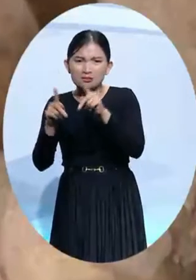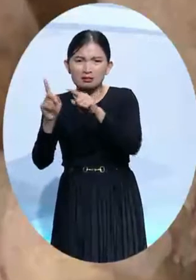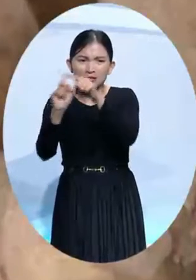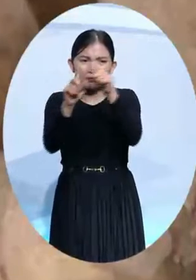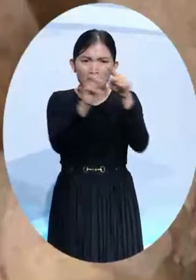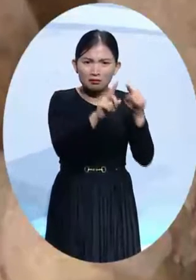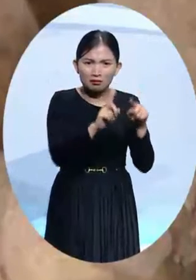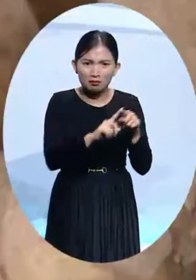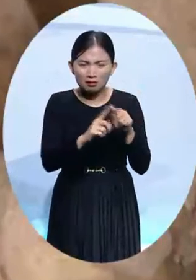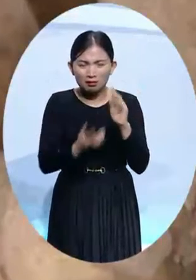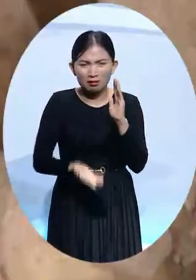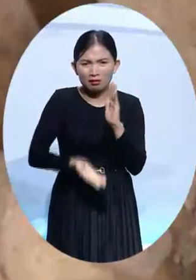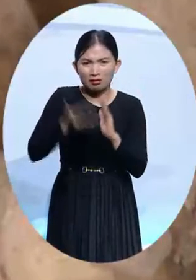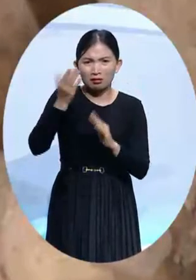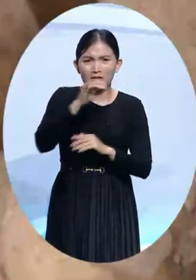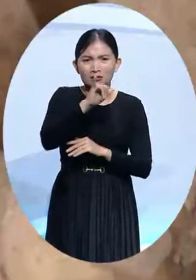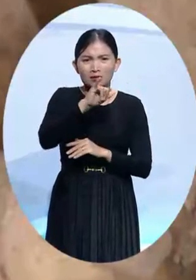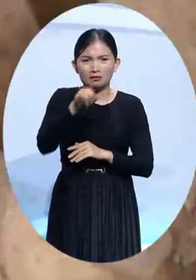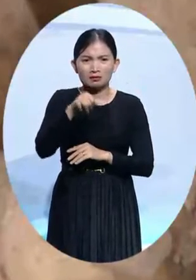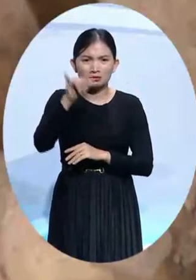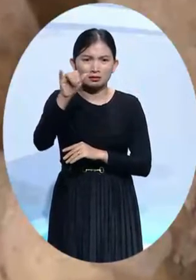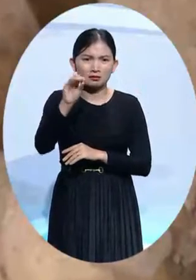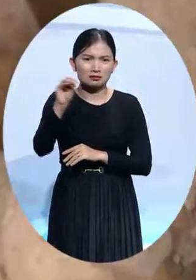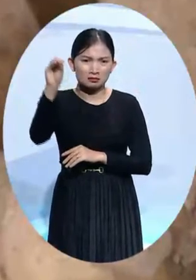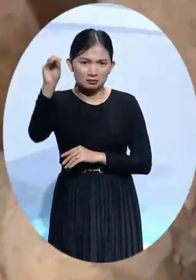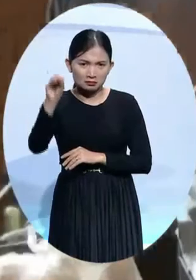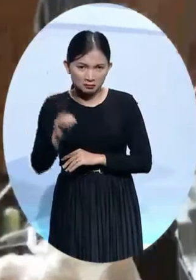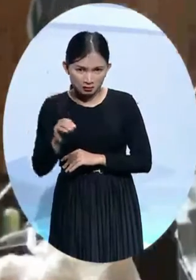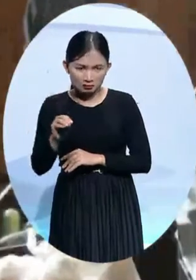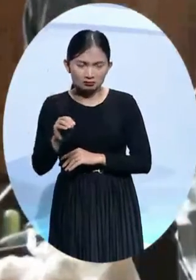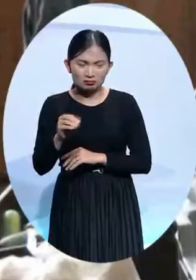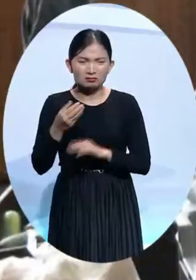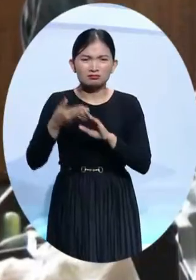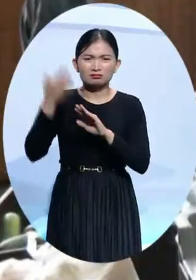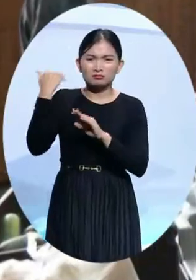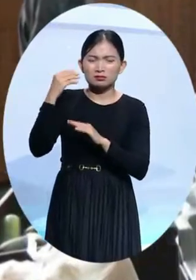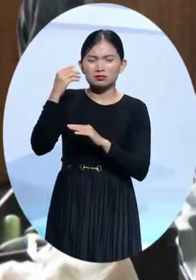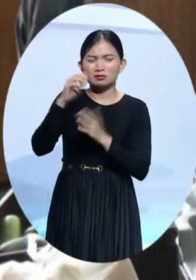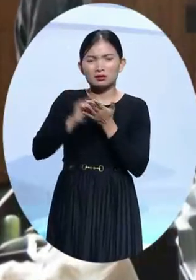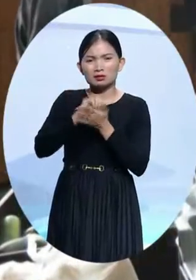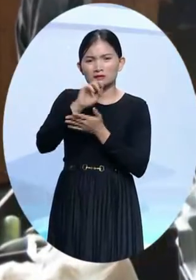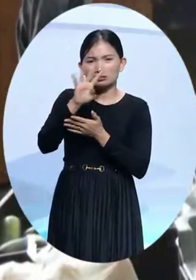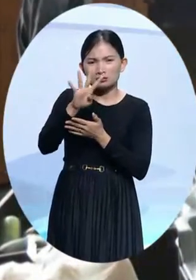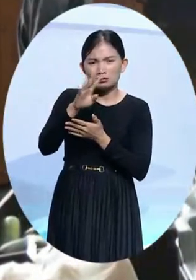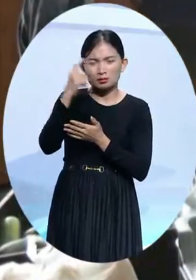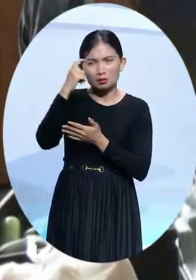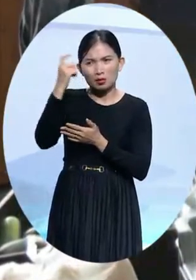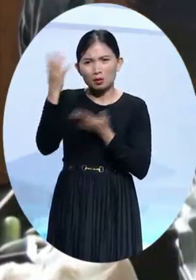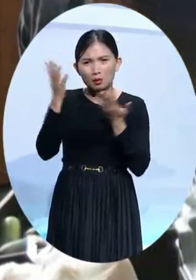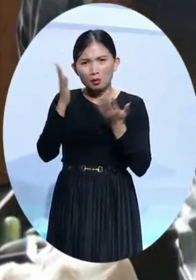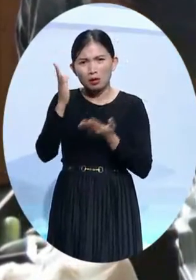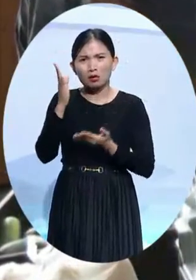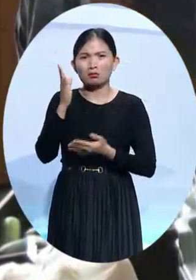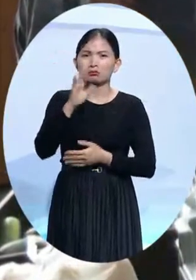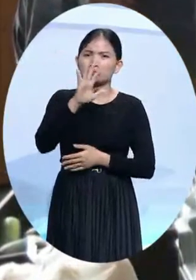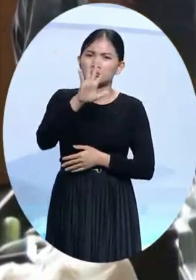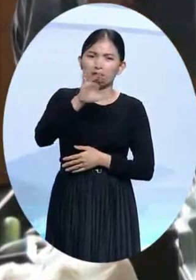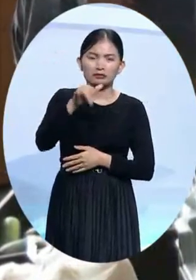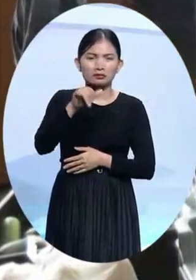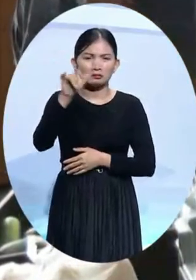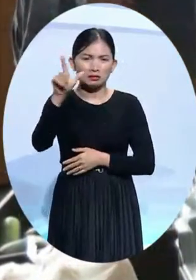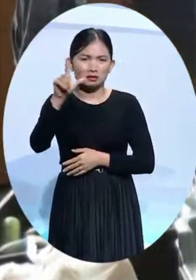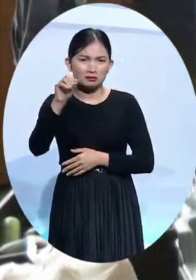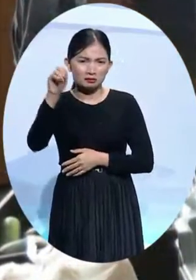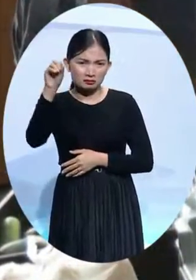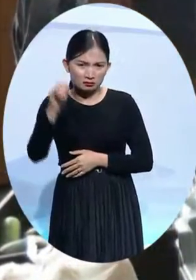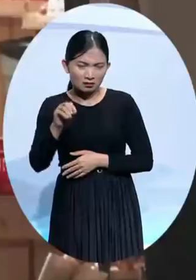sẽ lên tới 6,6%, tăng so với mức dự đoán 5,7% hồi tháng 4. Và con số này sẽ tiếp tục tăng trong thời gian dài hơn